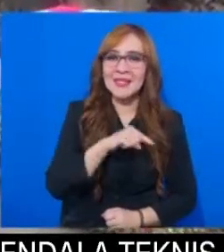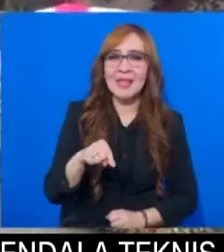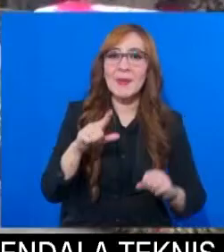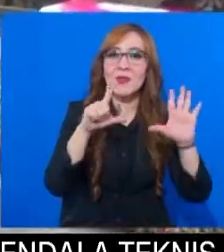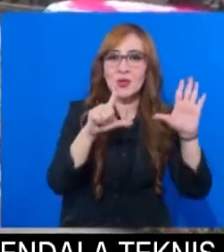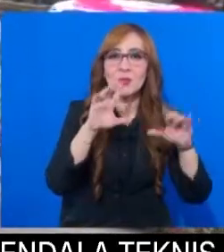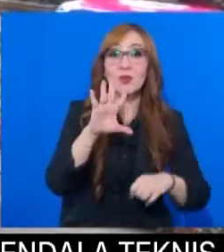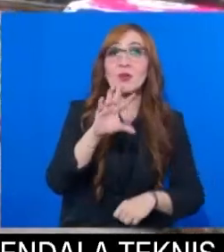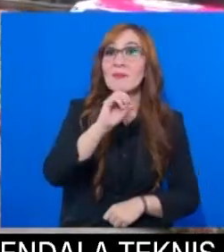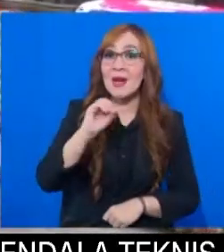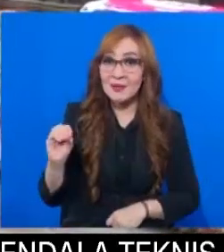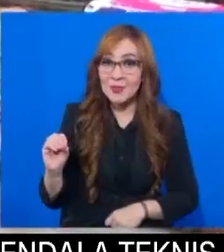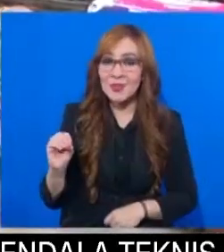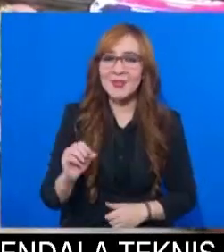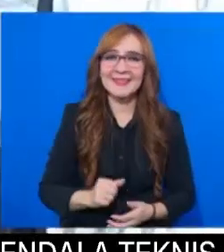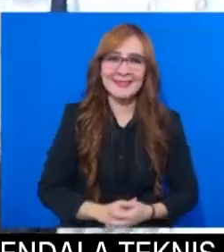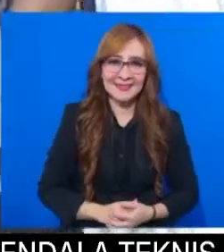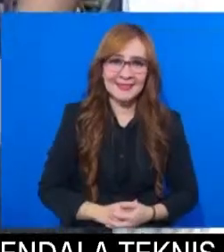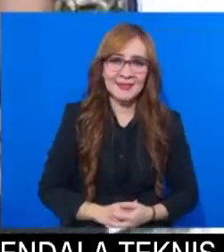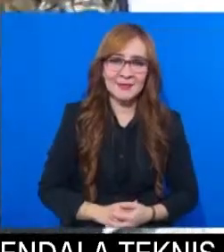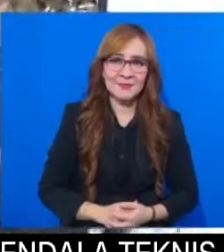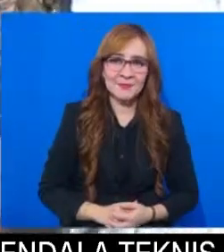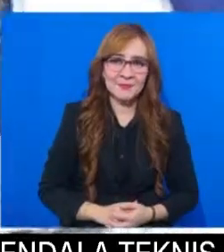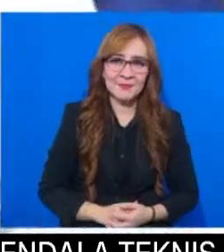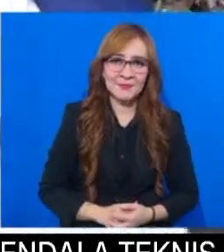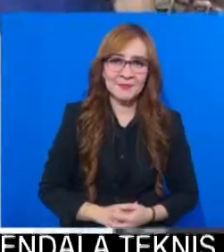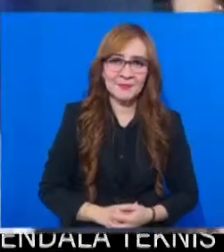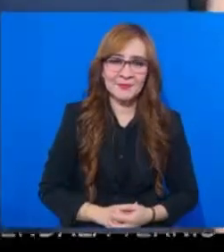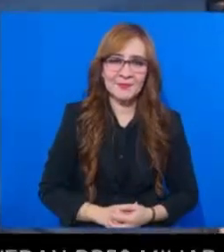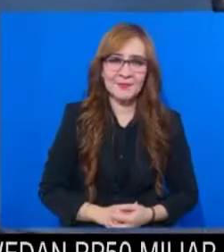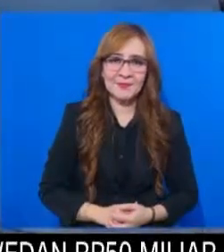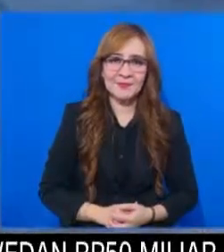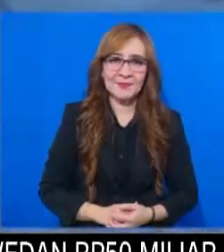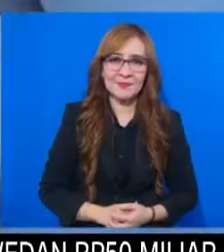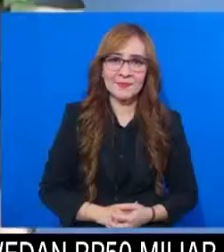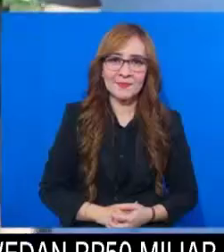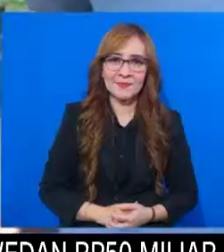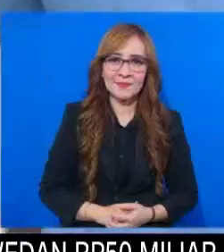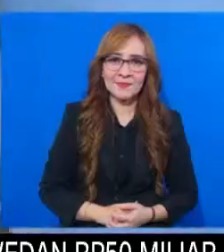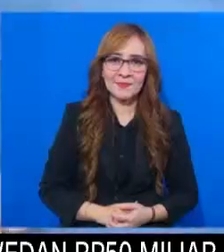Rp75.000 tergantung ukuran. Tim Liputan, CNN Indonesia.